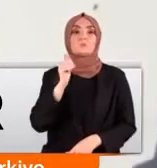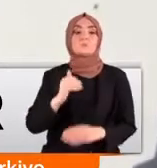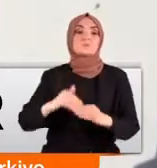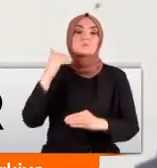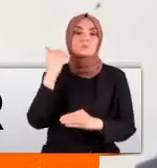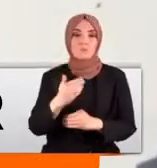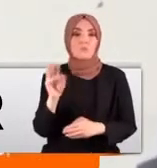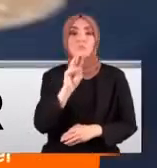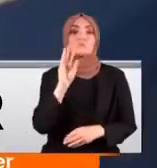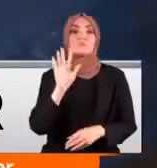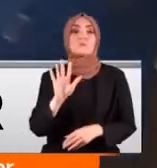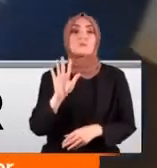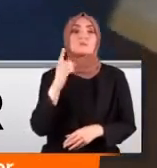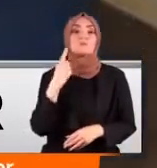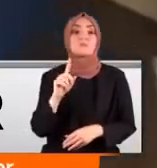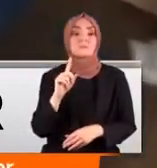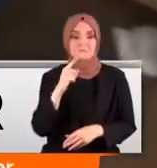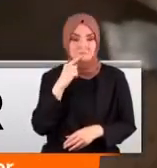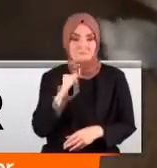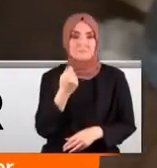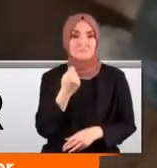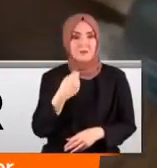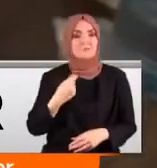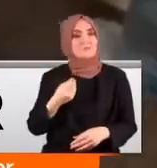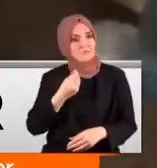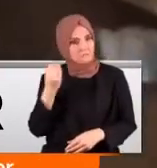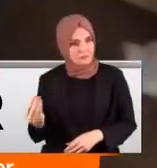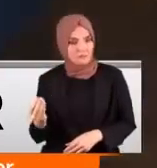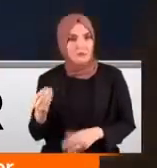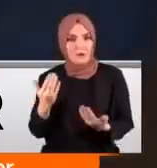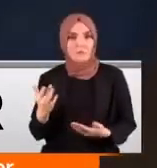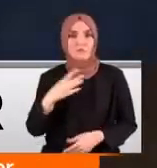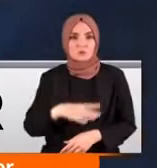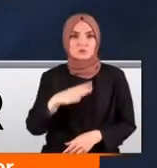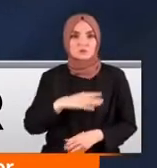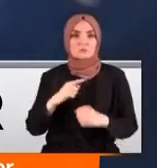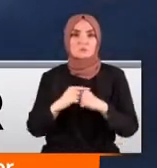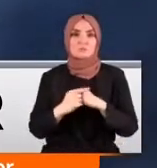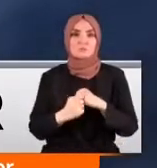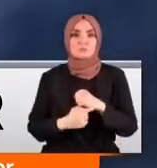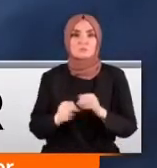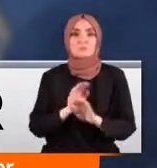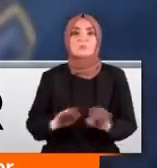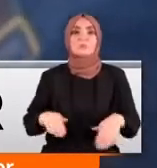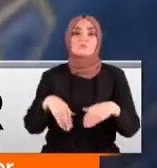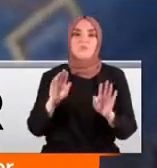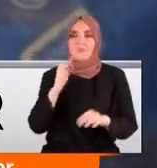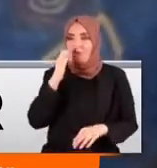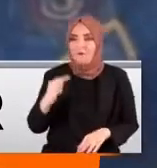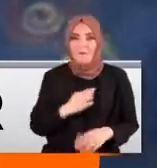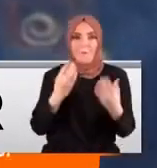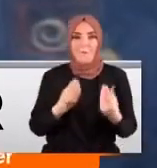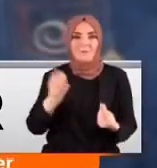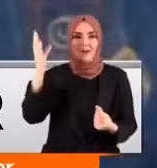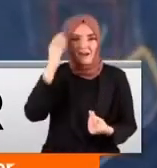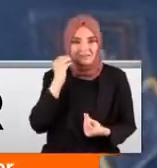35 milyar daha para yatırdım. Ama isteklerin sonu bir türlü gelmiyordu. Dolandırıldıklarını anladıklarında ise her şey için çok geçti.